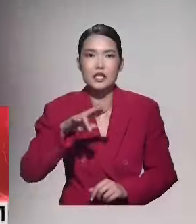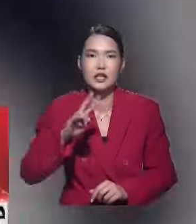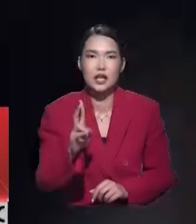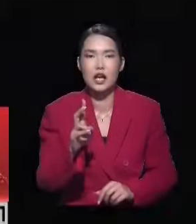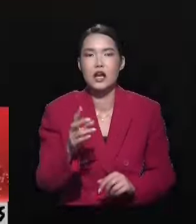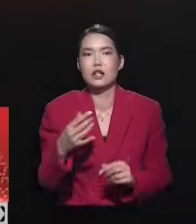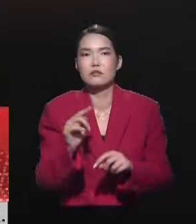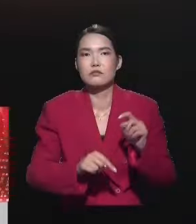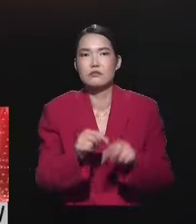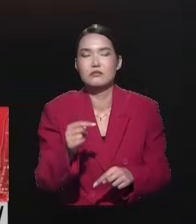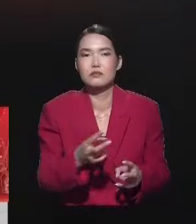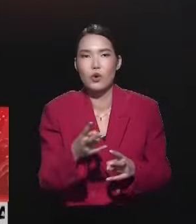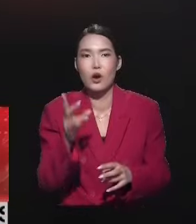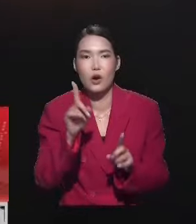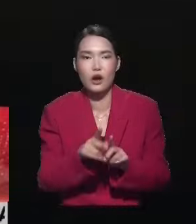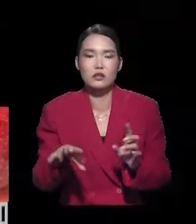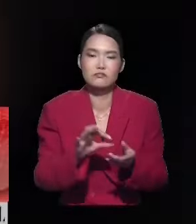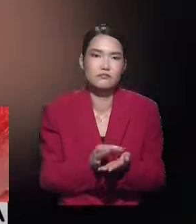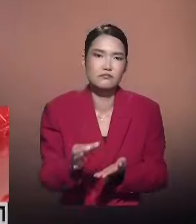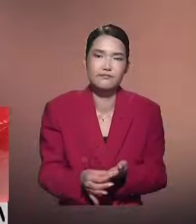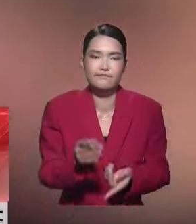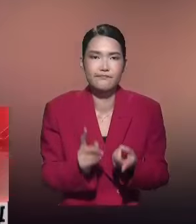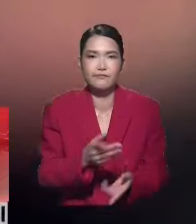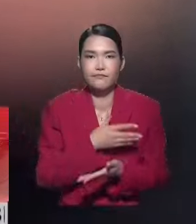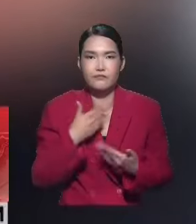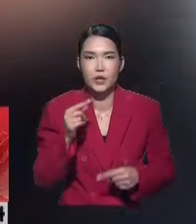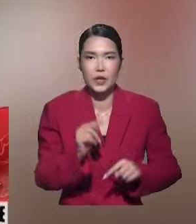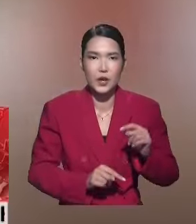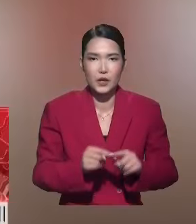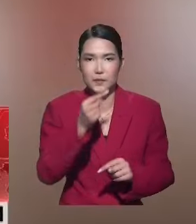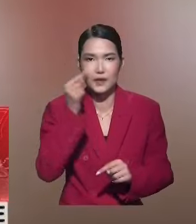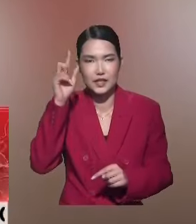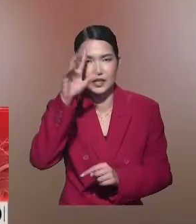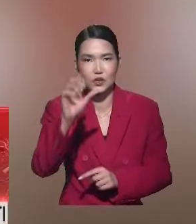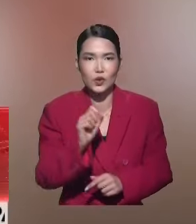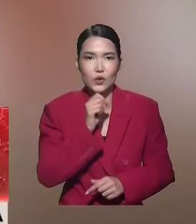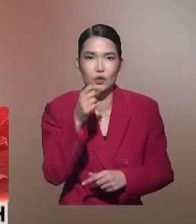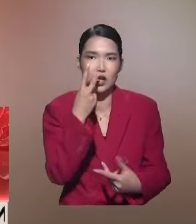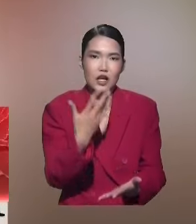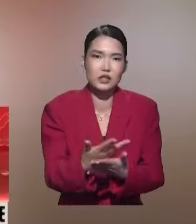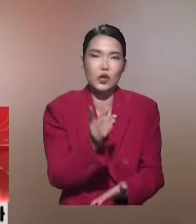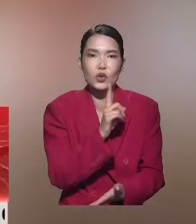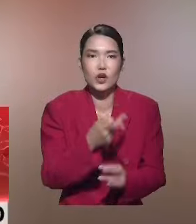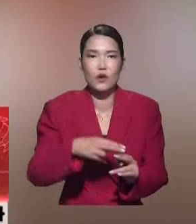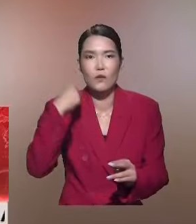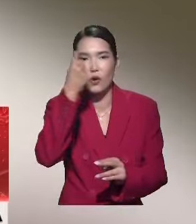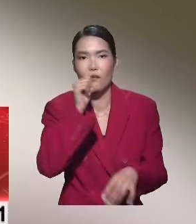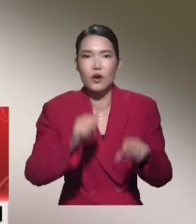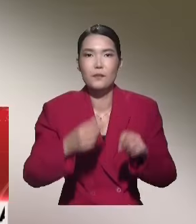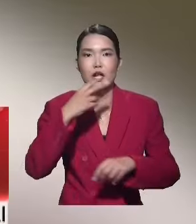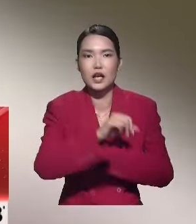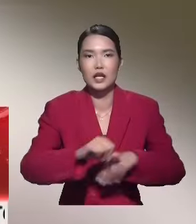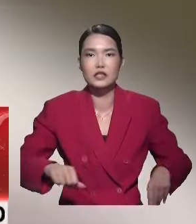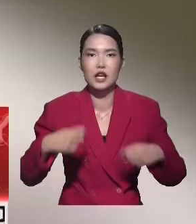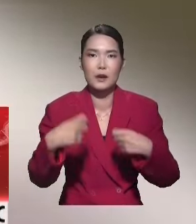ДНК-тест с потенциальными родителями, однако результаты не подтвердили родство. Помимо этого, известный журналист предположила, что в те годы, возможно,